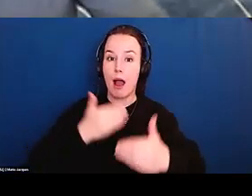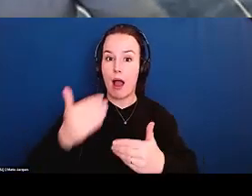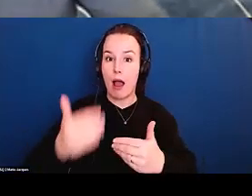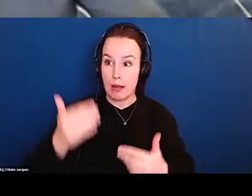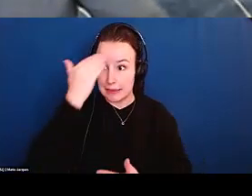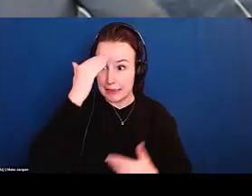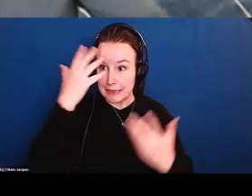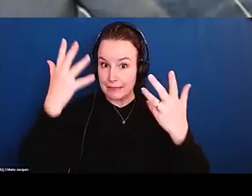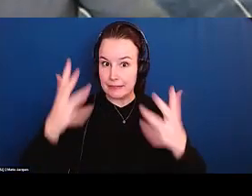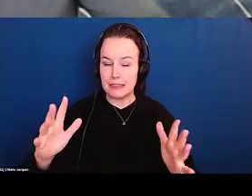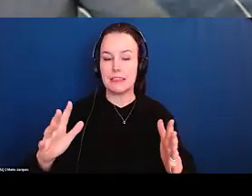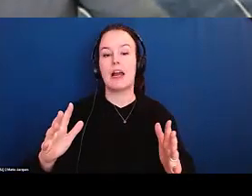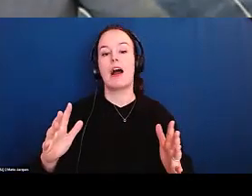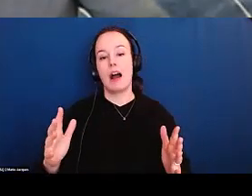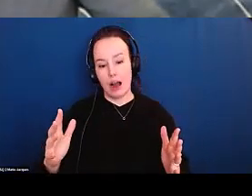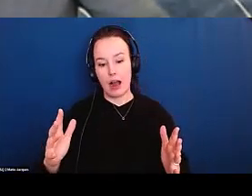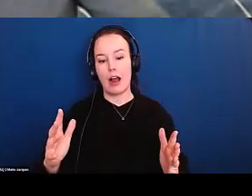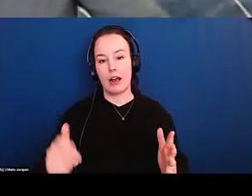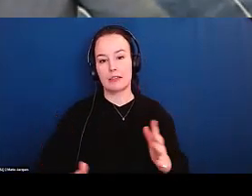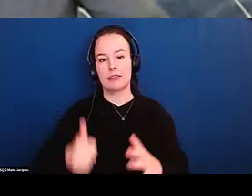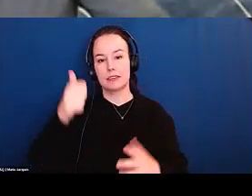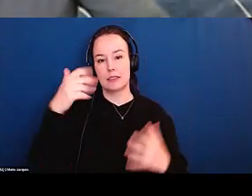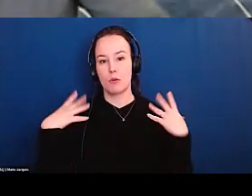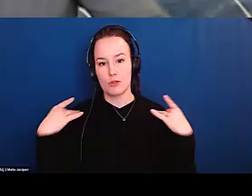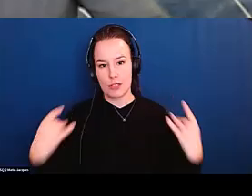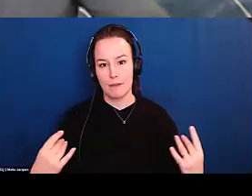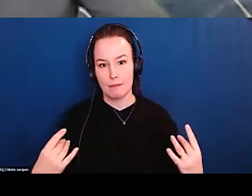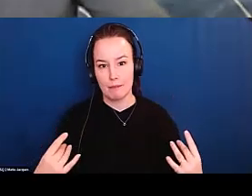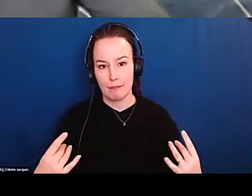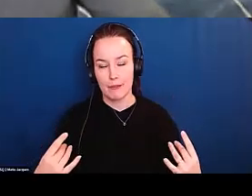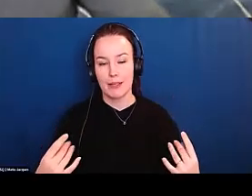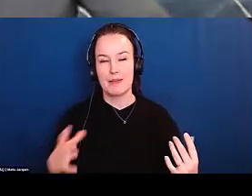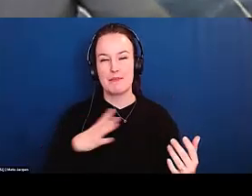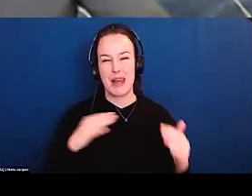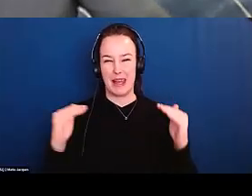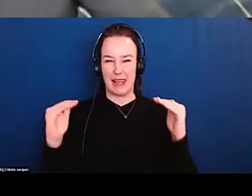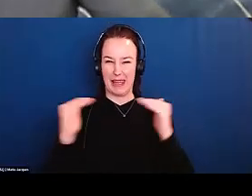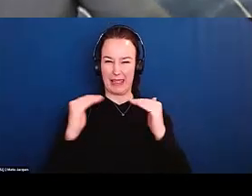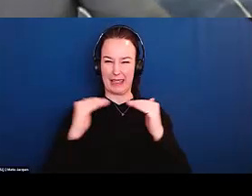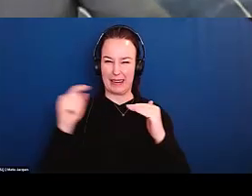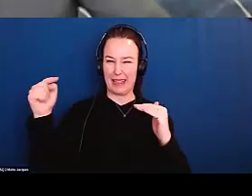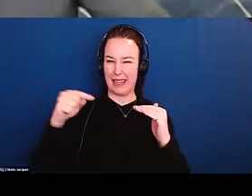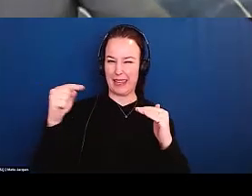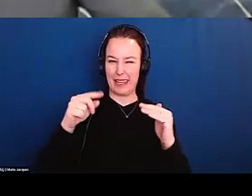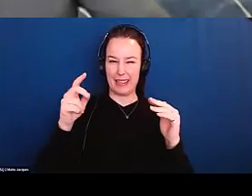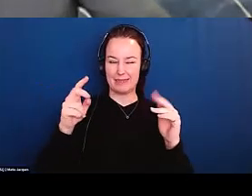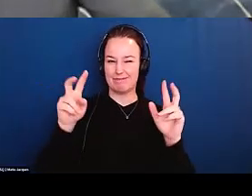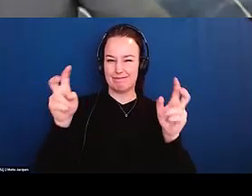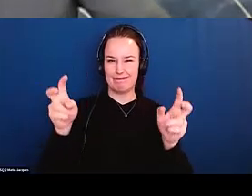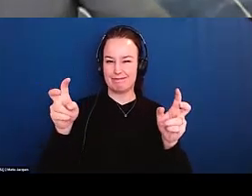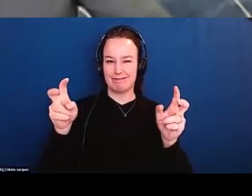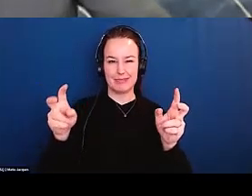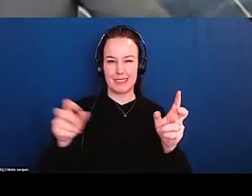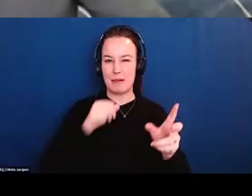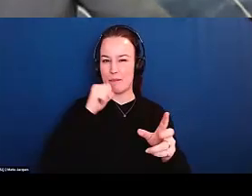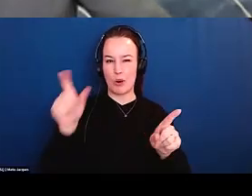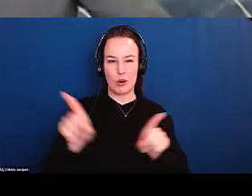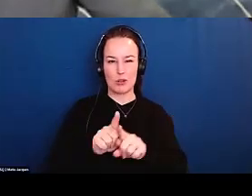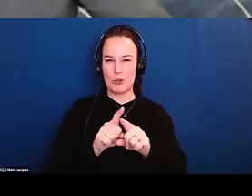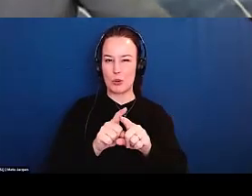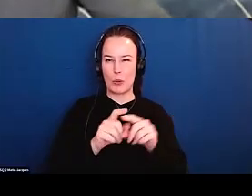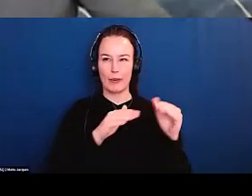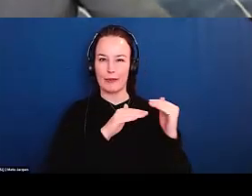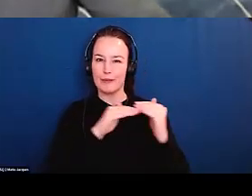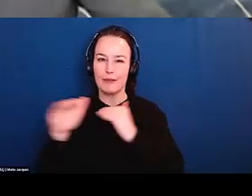eh bien, dans ces cas-là, les choses sont beaucoup plus faciles. Mais en fait, l'équité, c'est quelque chose qui n'est pas du tout dans ce